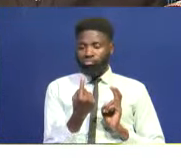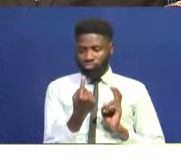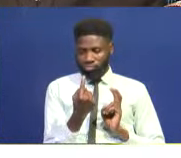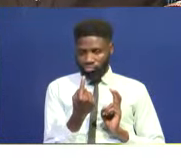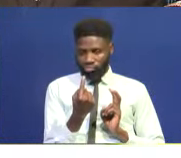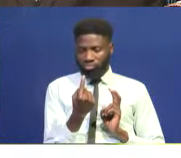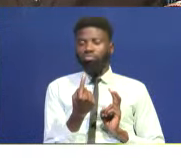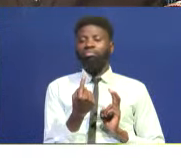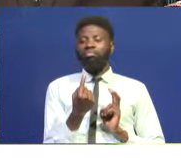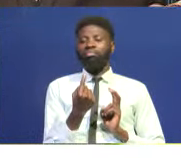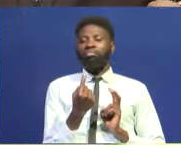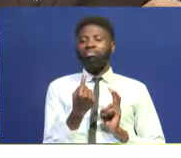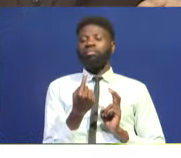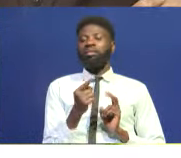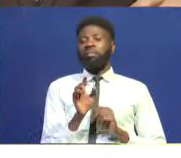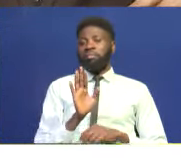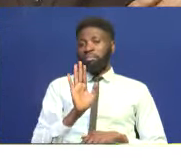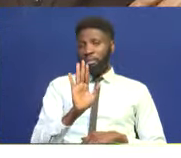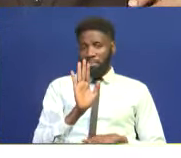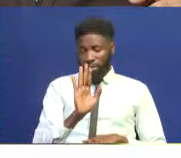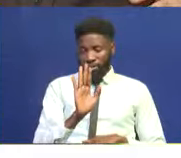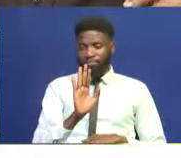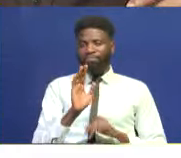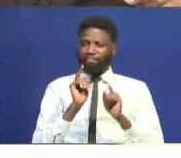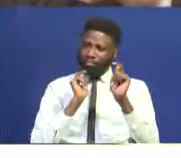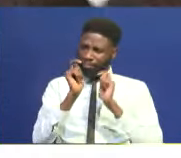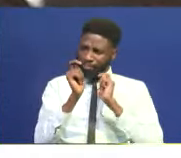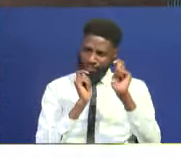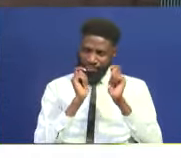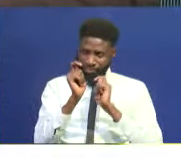ulinzi na uhusiano na mataifa ya nje kwa usahili,